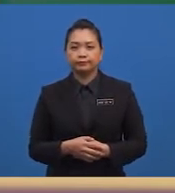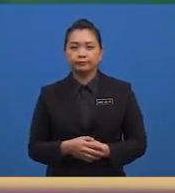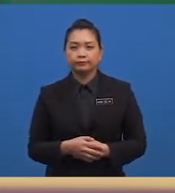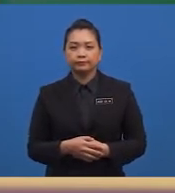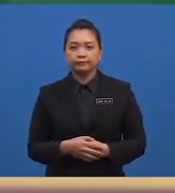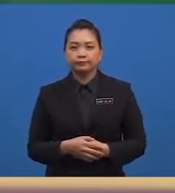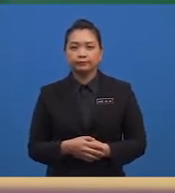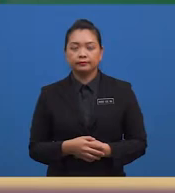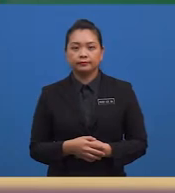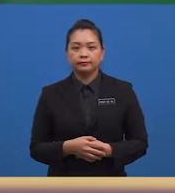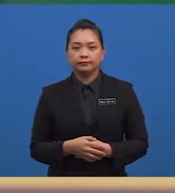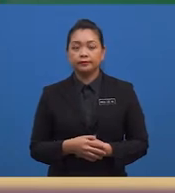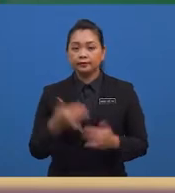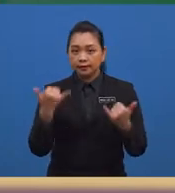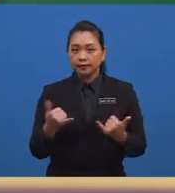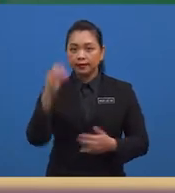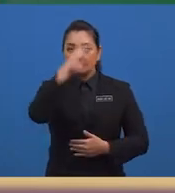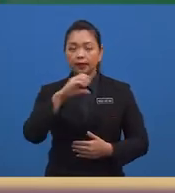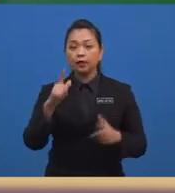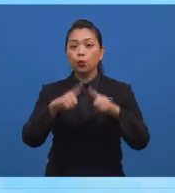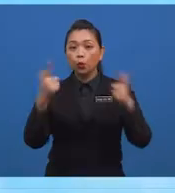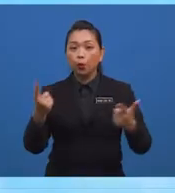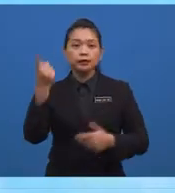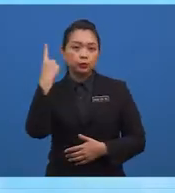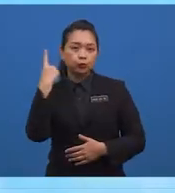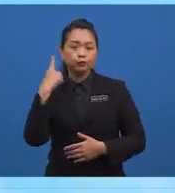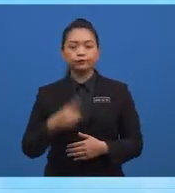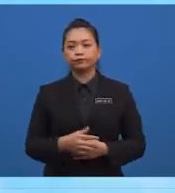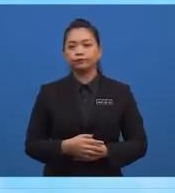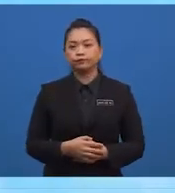Kita cari dahulu luas bentuk gabungan.